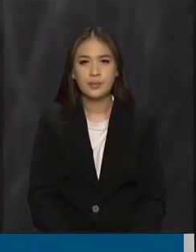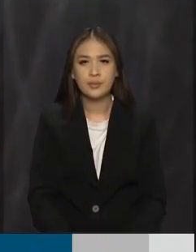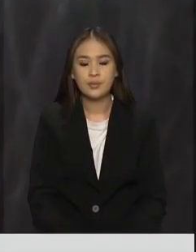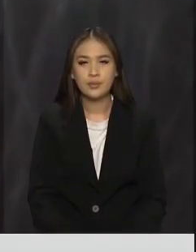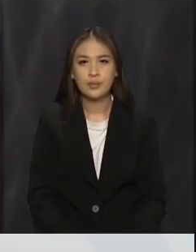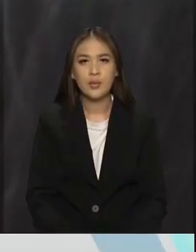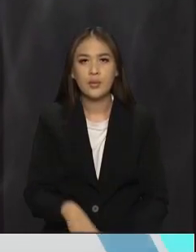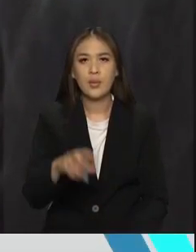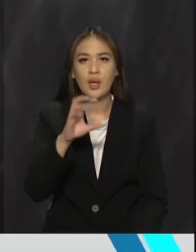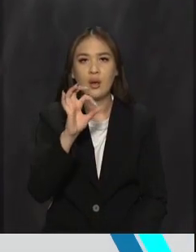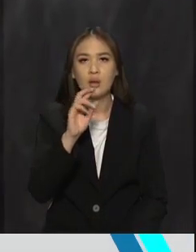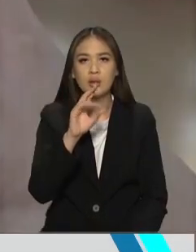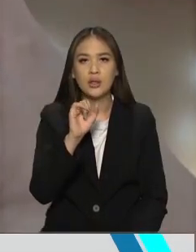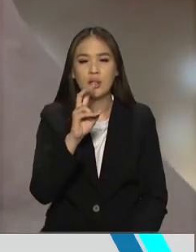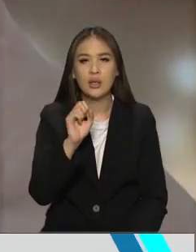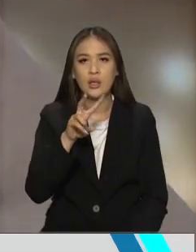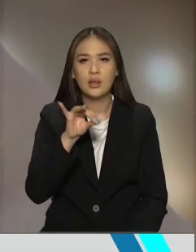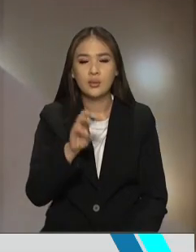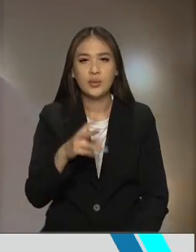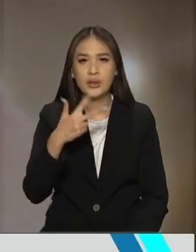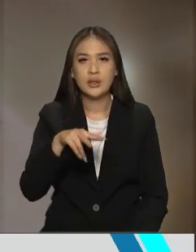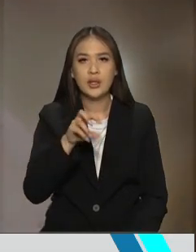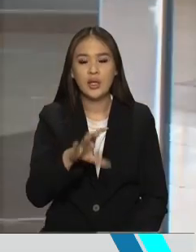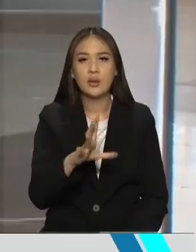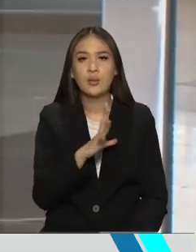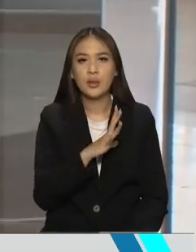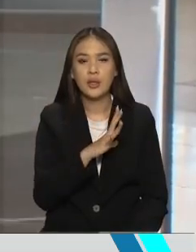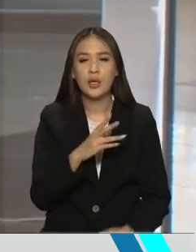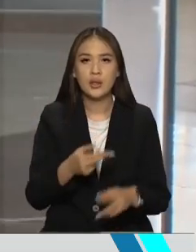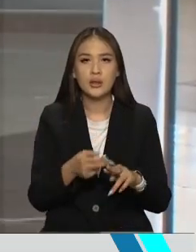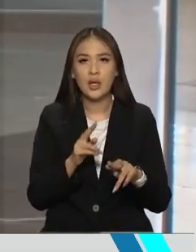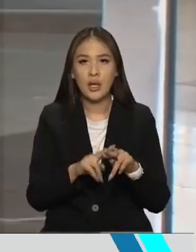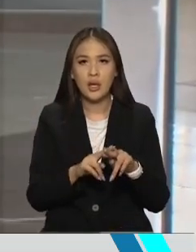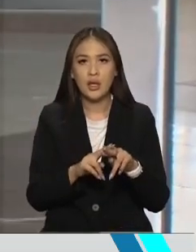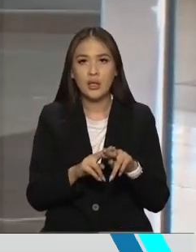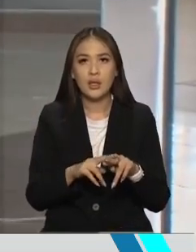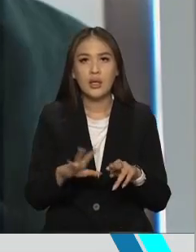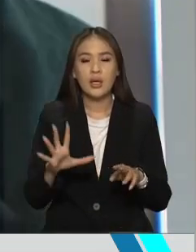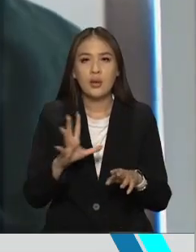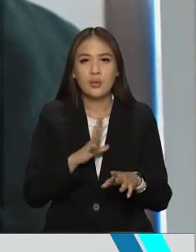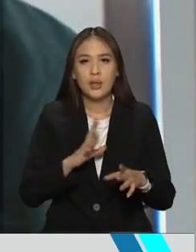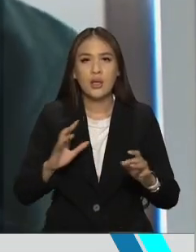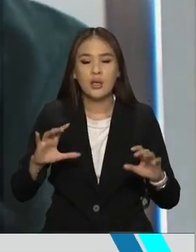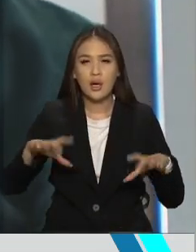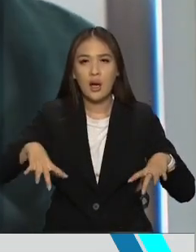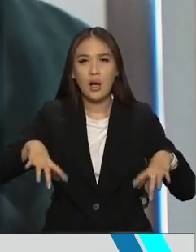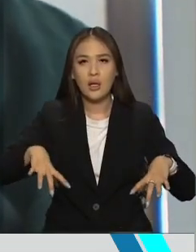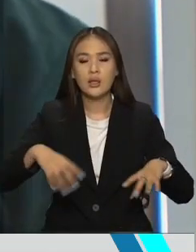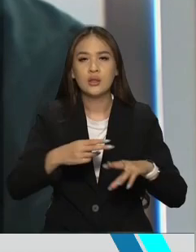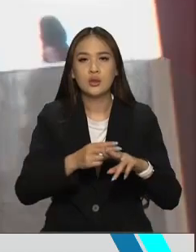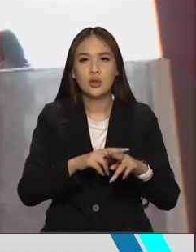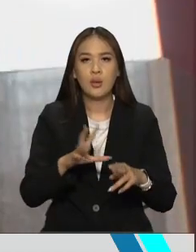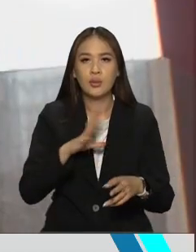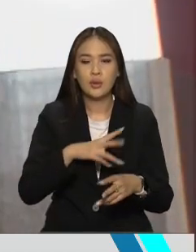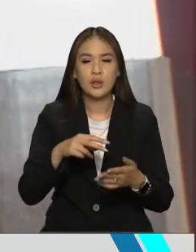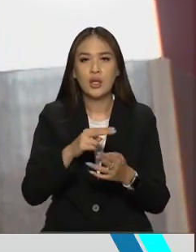Оксана лимф 30 лет получила производственную травму приколавшую её к инвалидной коляске но это не сломило будущую чемпионку